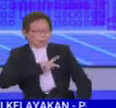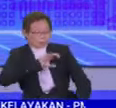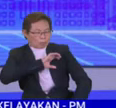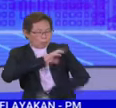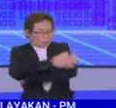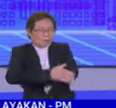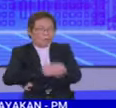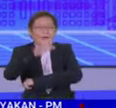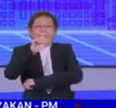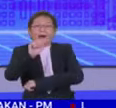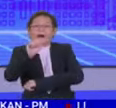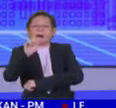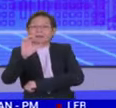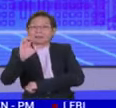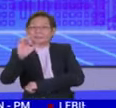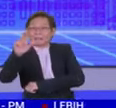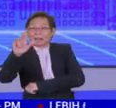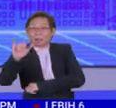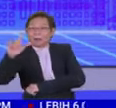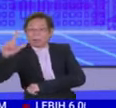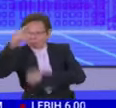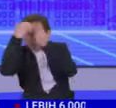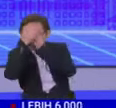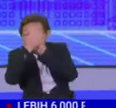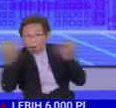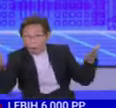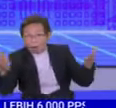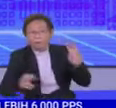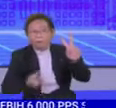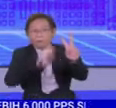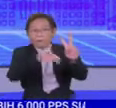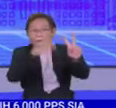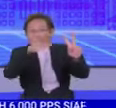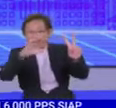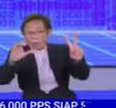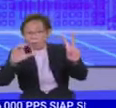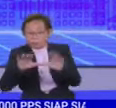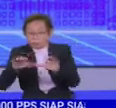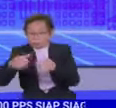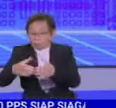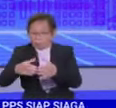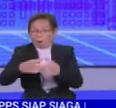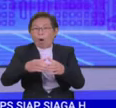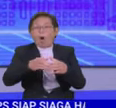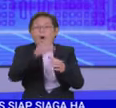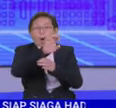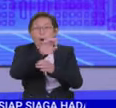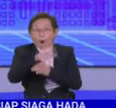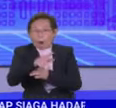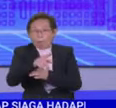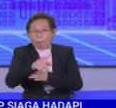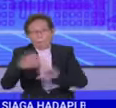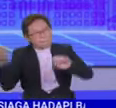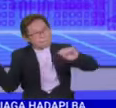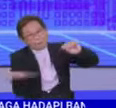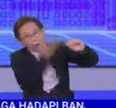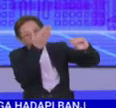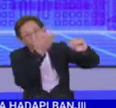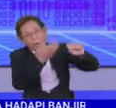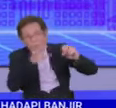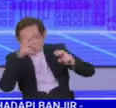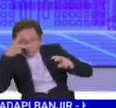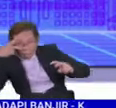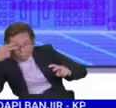Negara Tan Sri Akril Sani Abdullah Sani memaklumkan 2,500 pasukan Op Cantas Khas menjalankan risikan